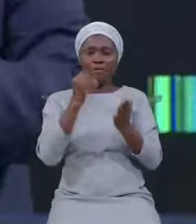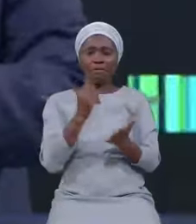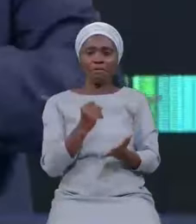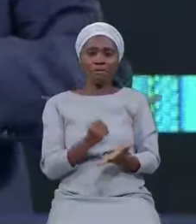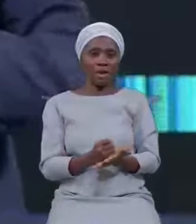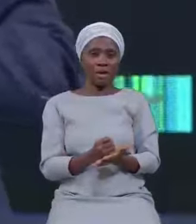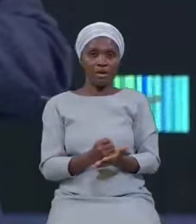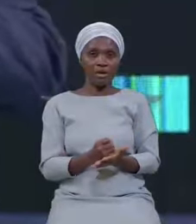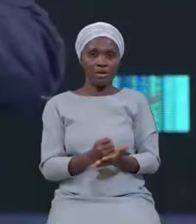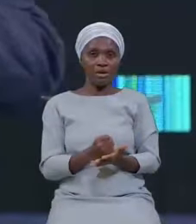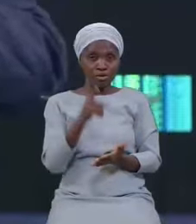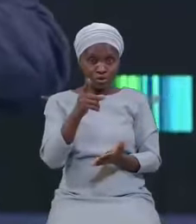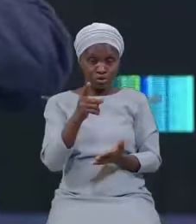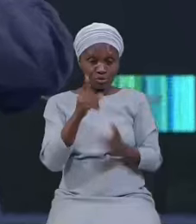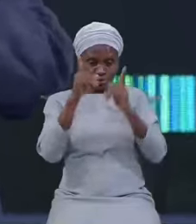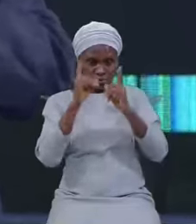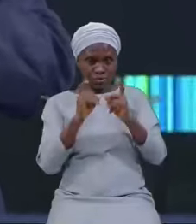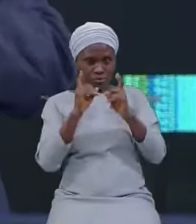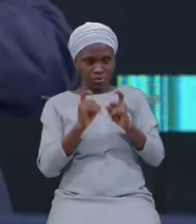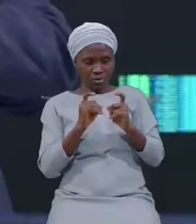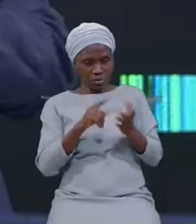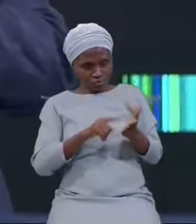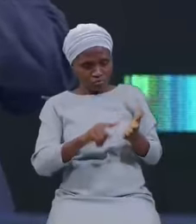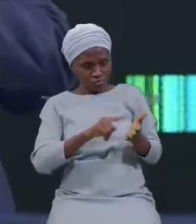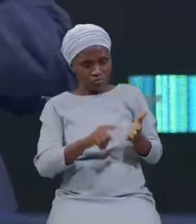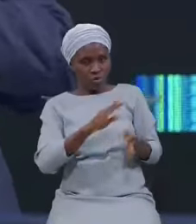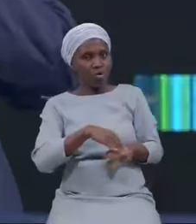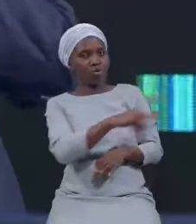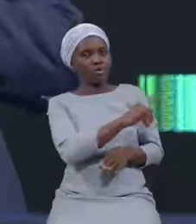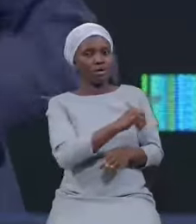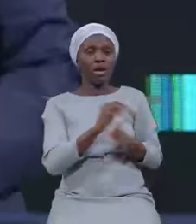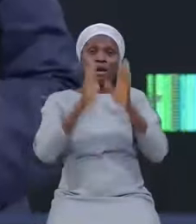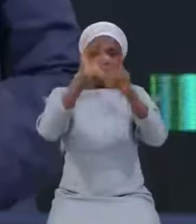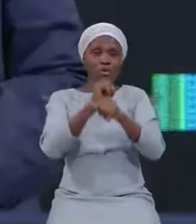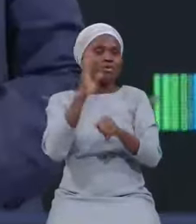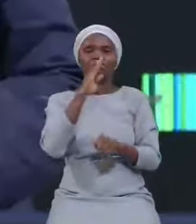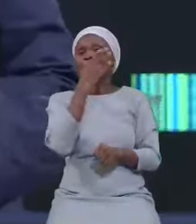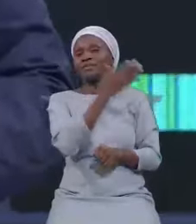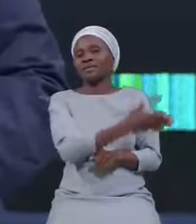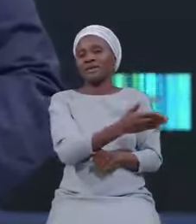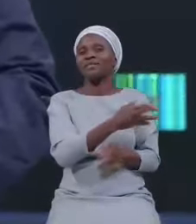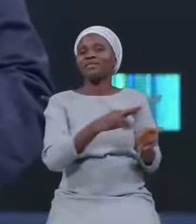examinez-les, le miracle sera là avec eux.